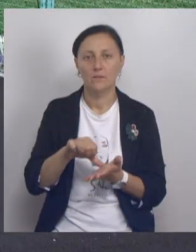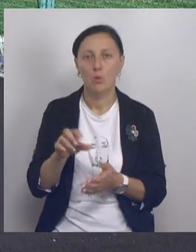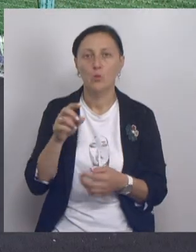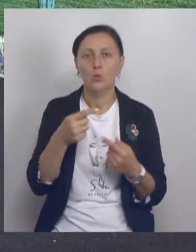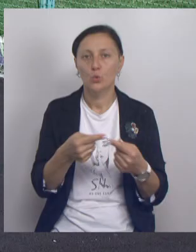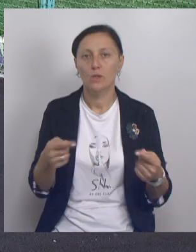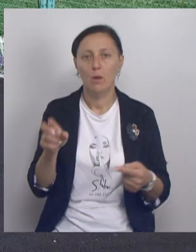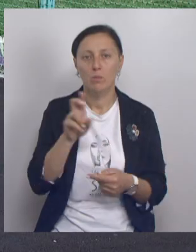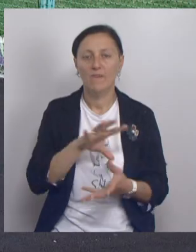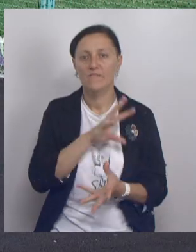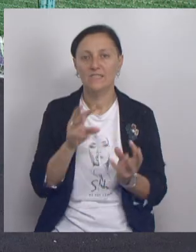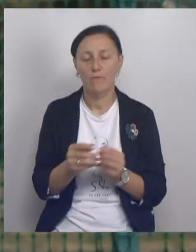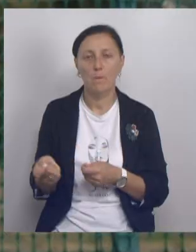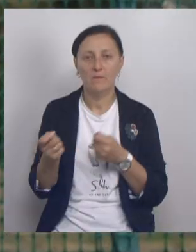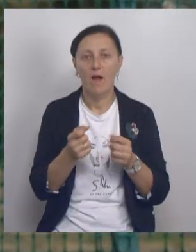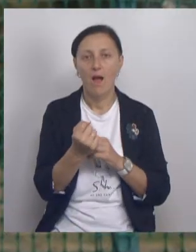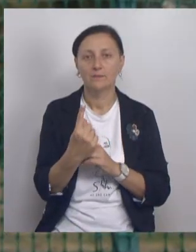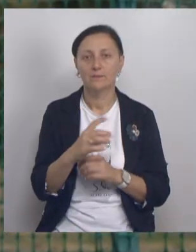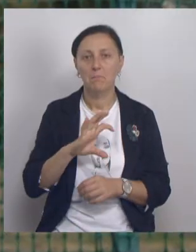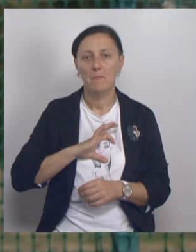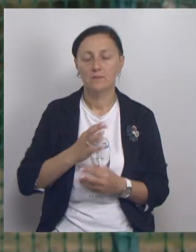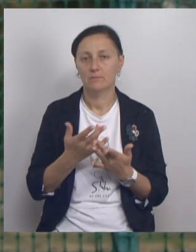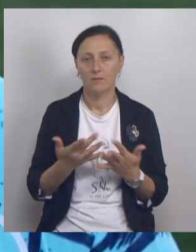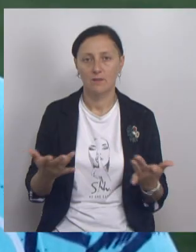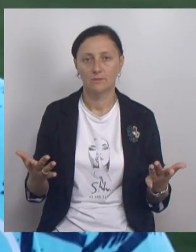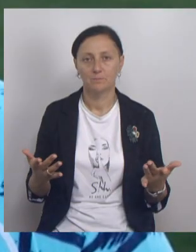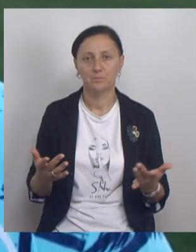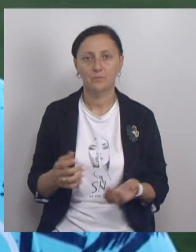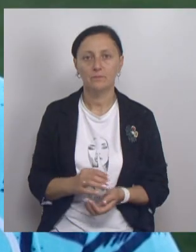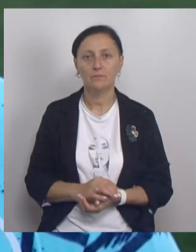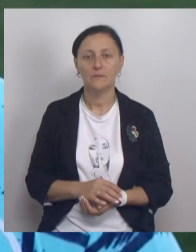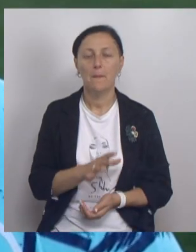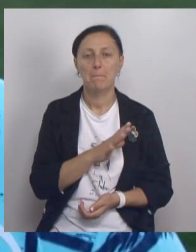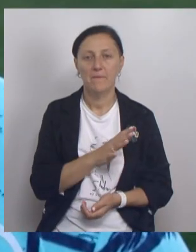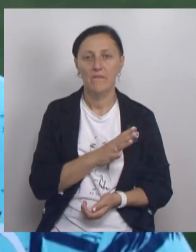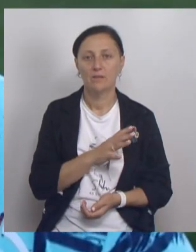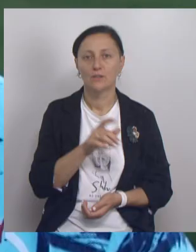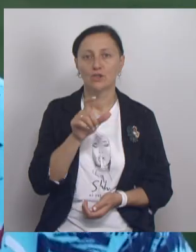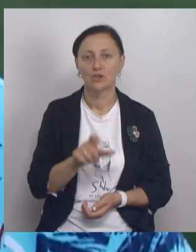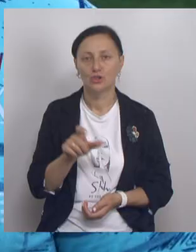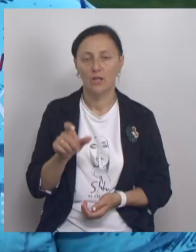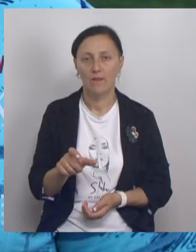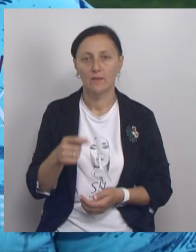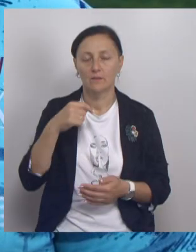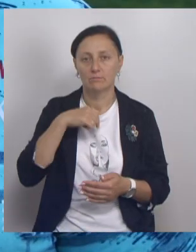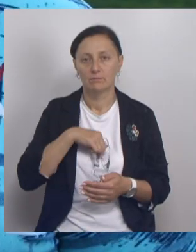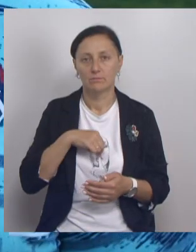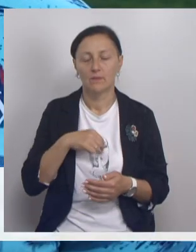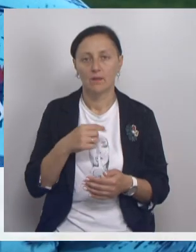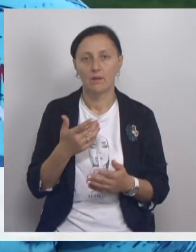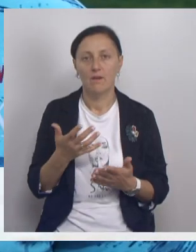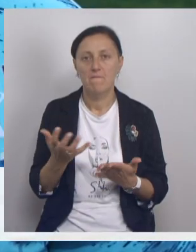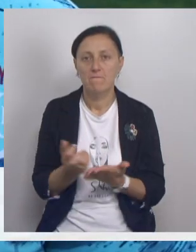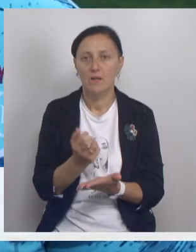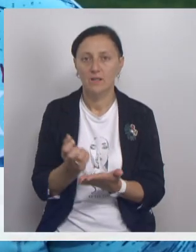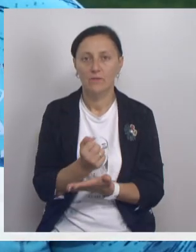белгородцы. Всего привезли 11 медалей разного достоинства. Бывает, человек генетически предрасположен. Пути совершенно